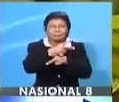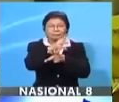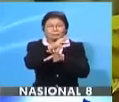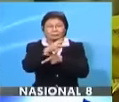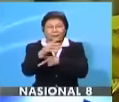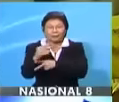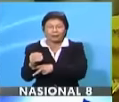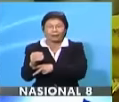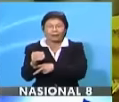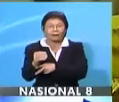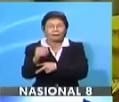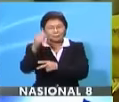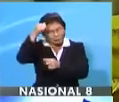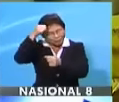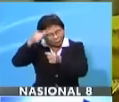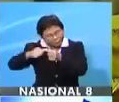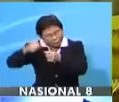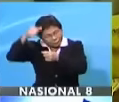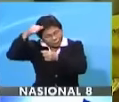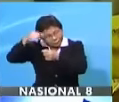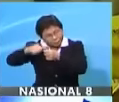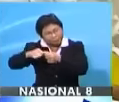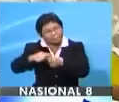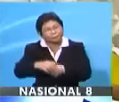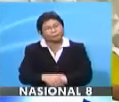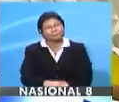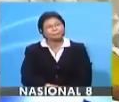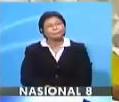dan beringat-ingat.